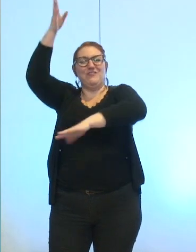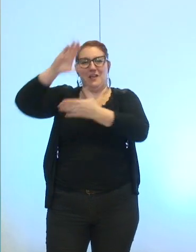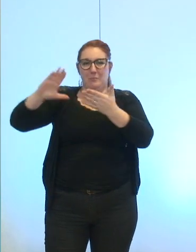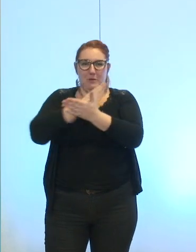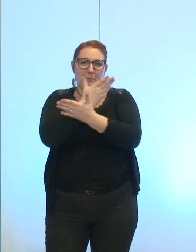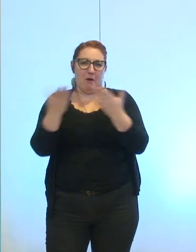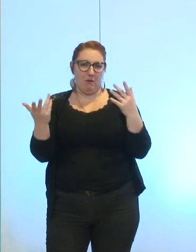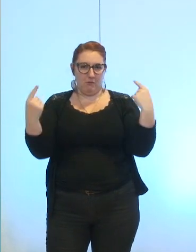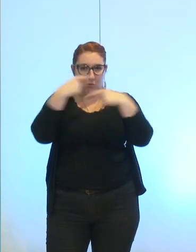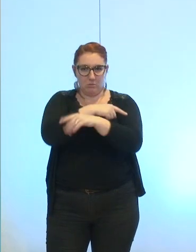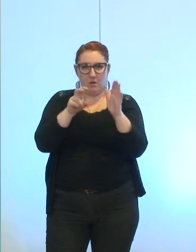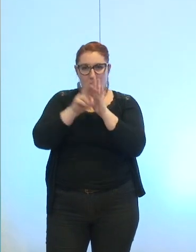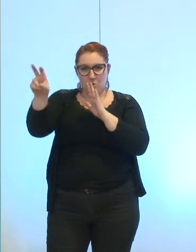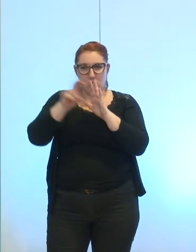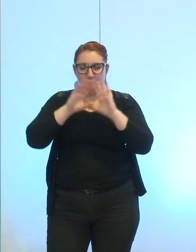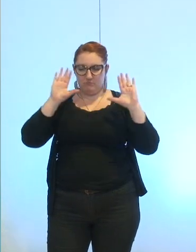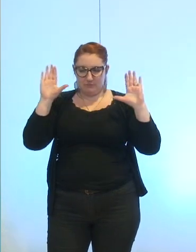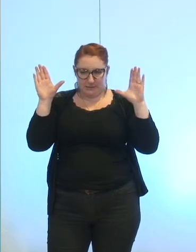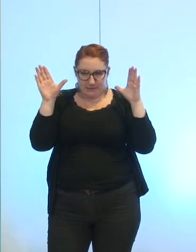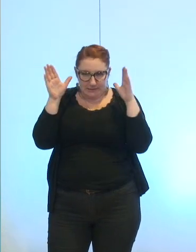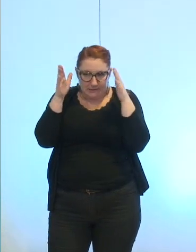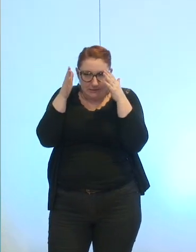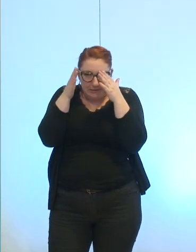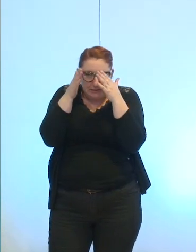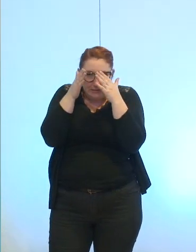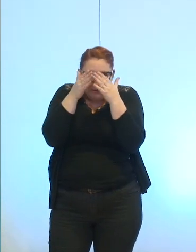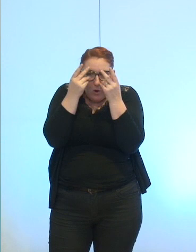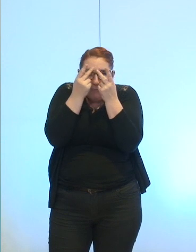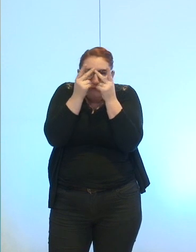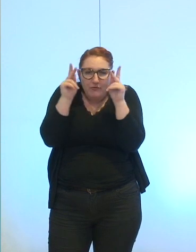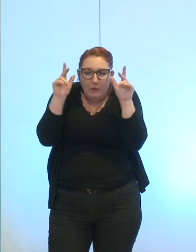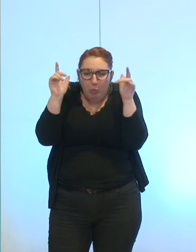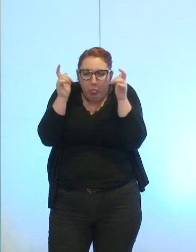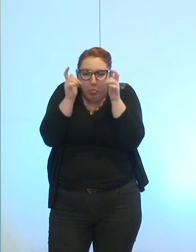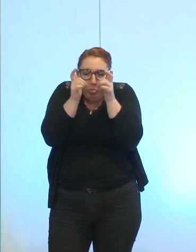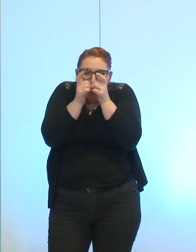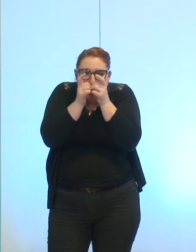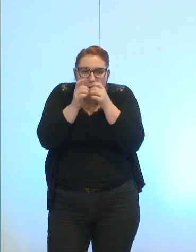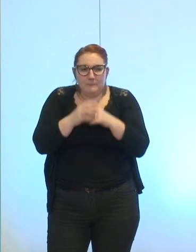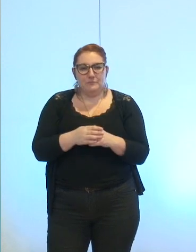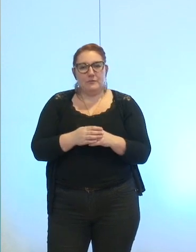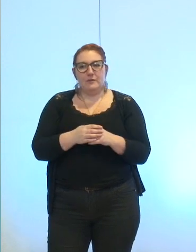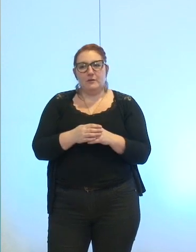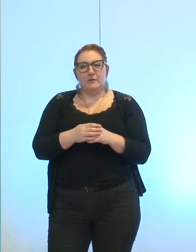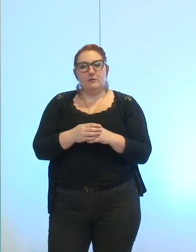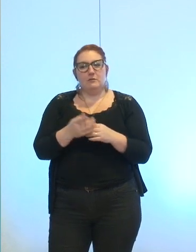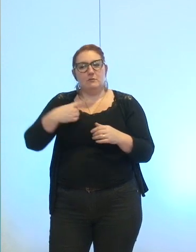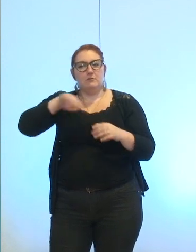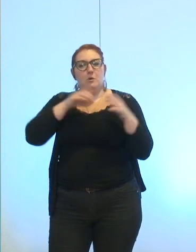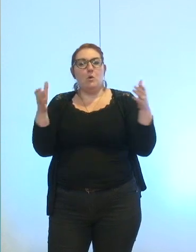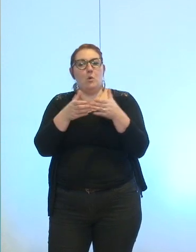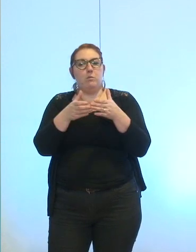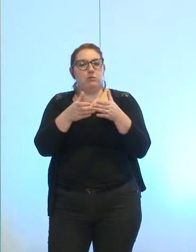s'enferme dans l'opacité et se recroqueeville notre notre groupe groupe votera contre cette